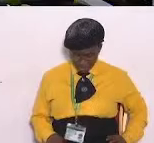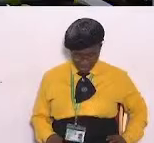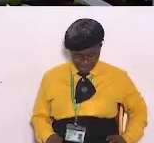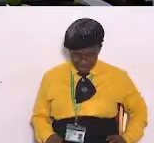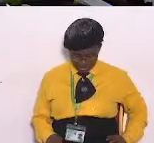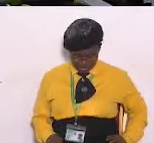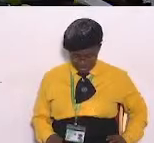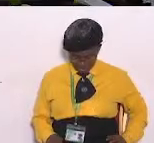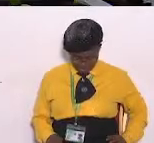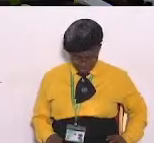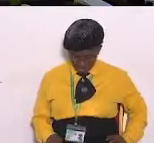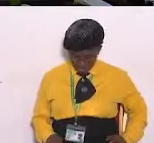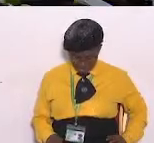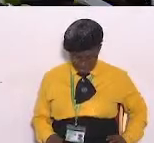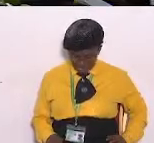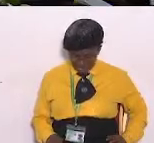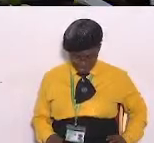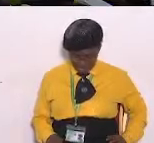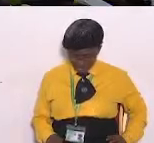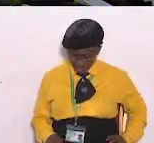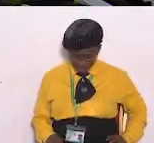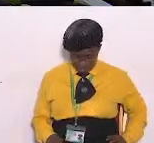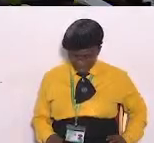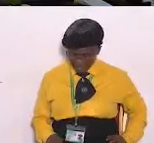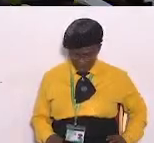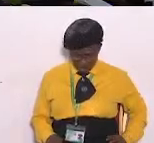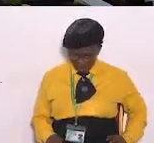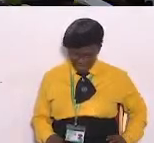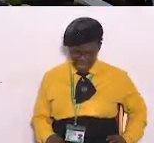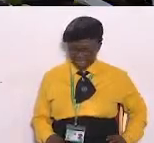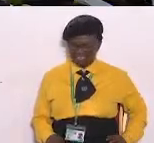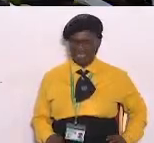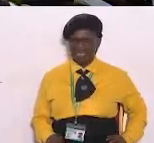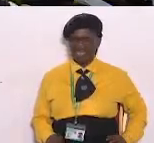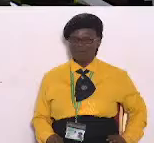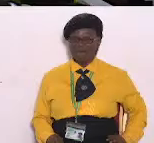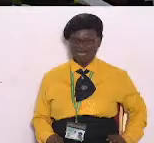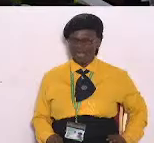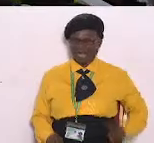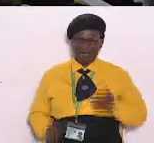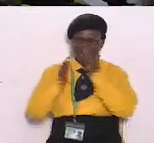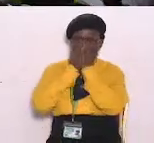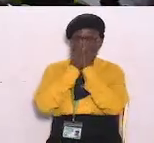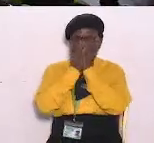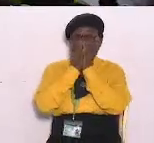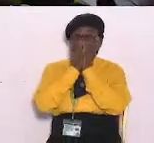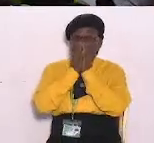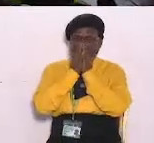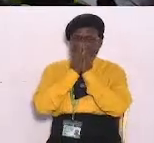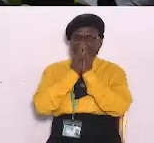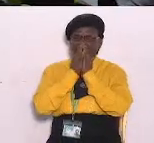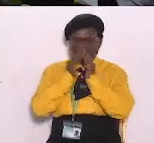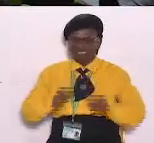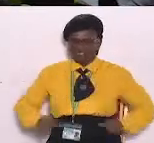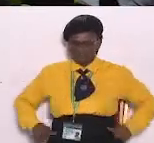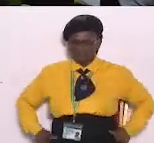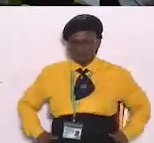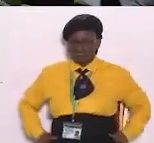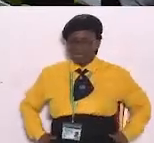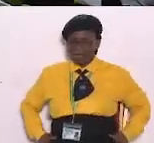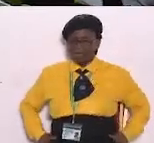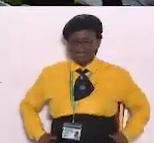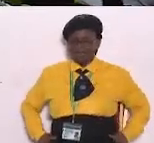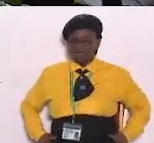montre-moi ta miséricorde Seigneur montre-moi ta miséricorde montre-moi ta miséricorde